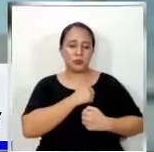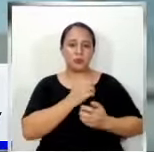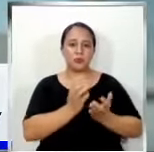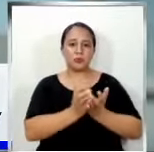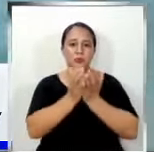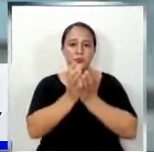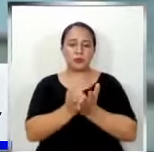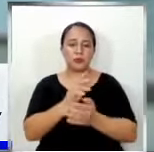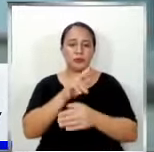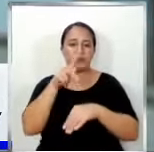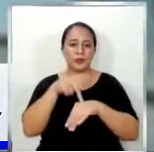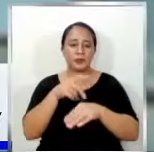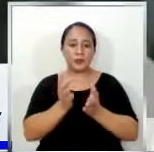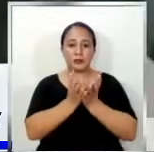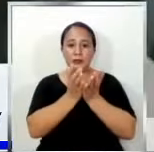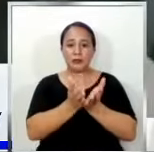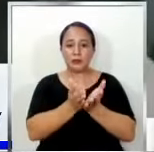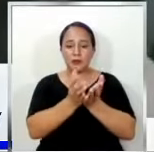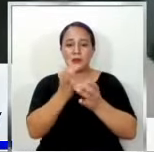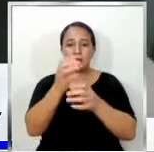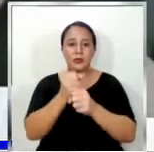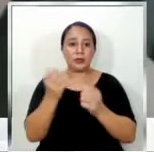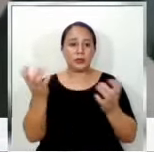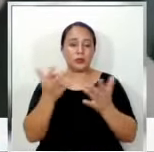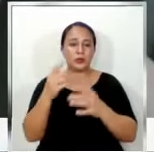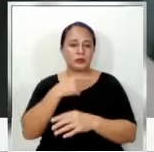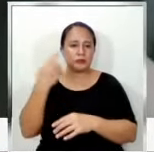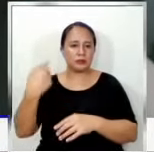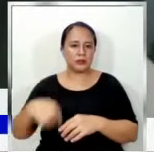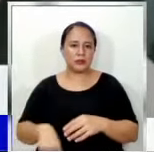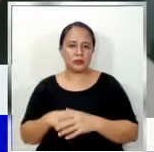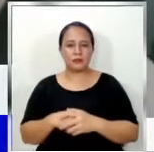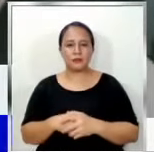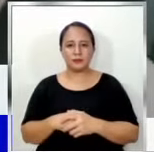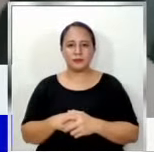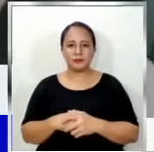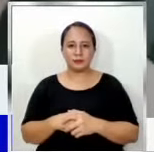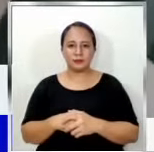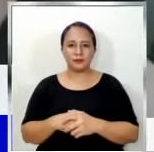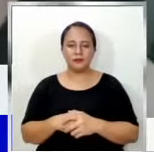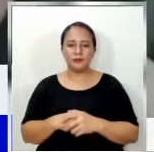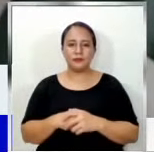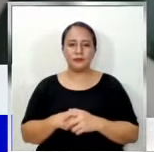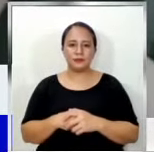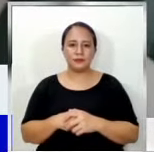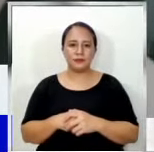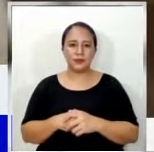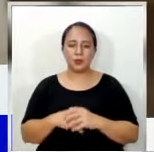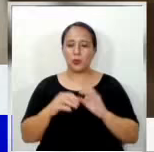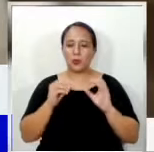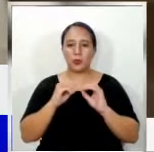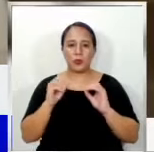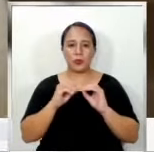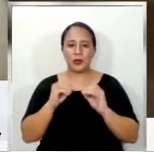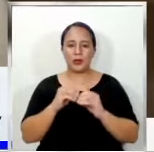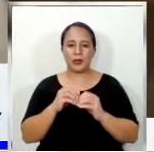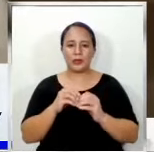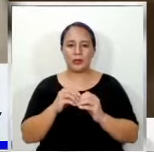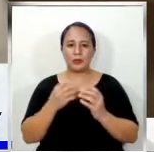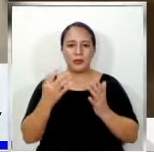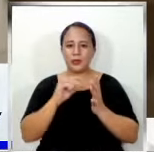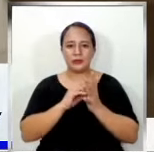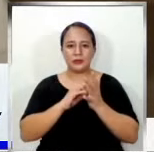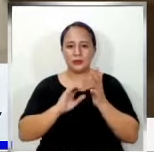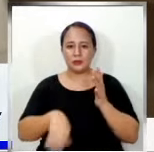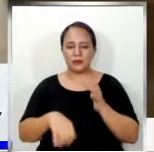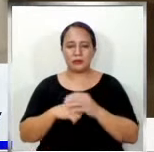para kunin ang mga ito sa China. None of these flights were compensated by family or any of the suppliers. So that should be deducted from